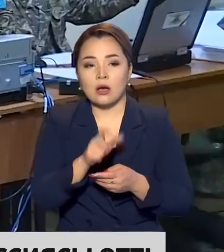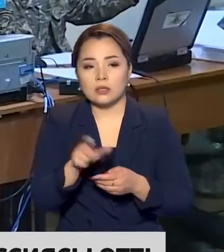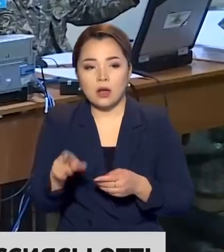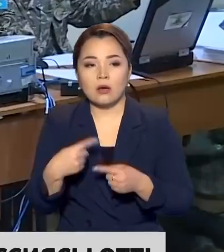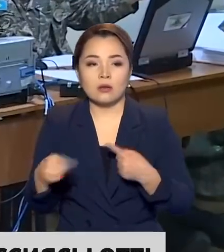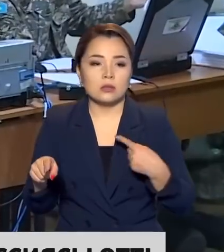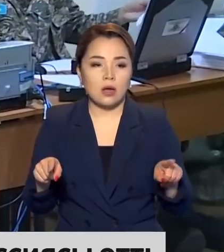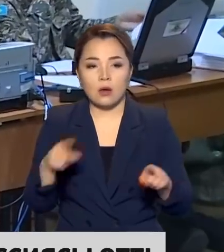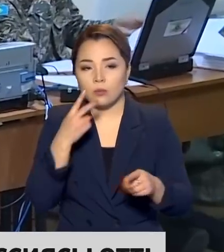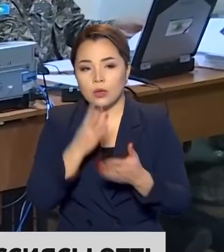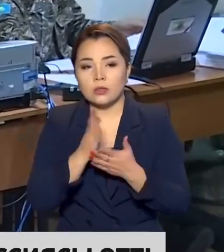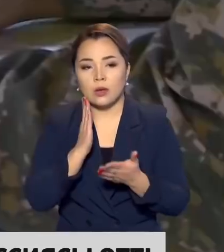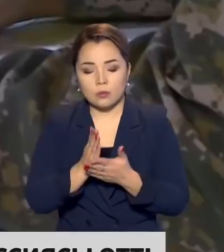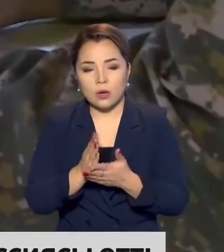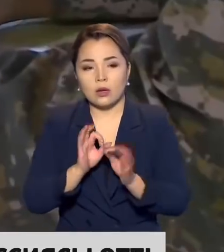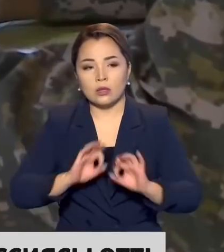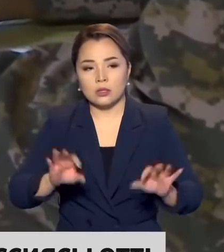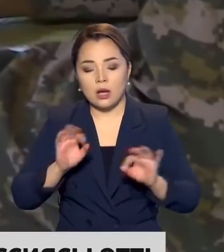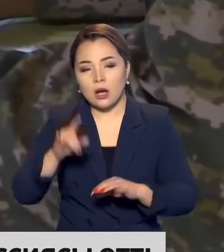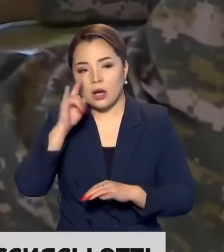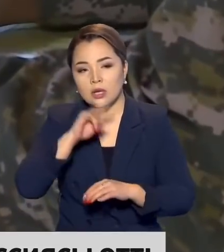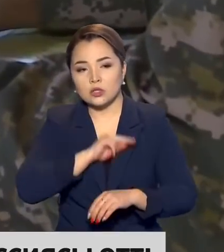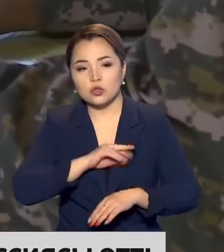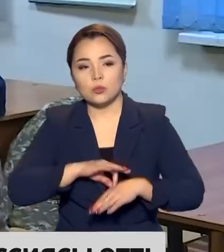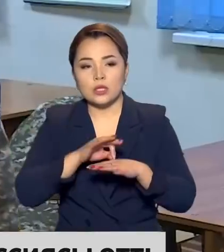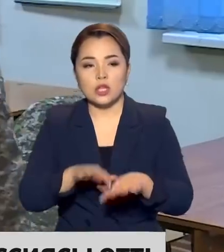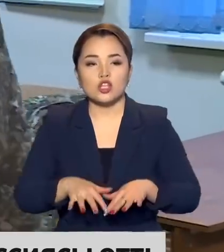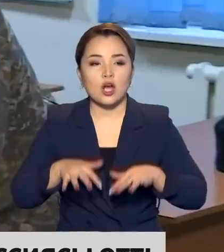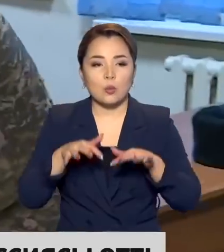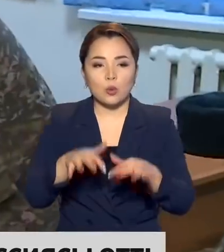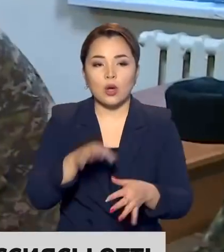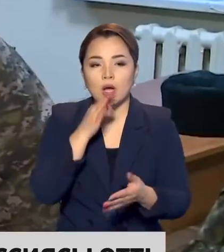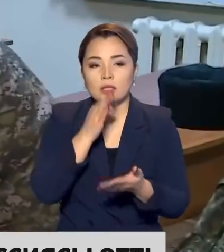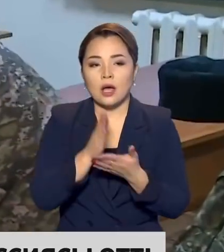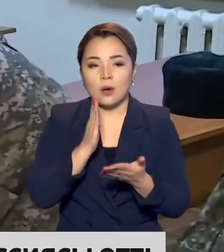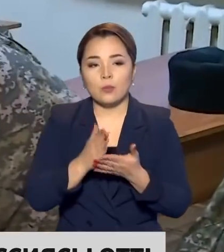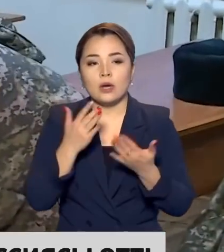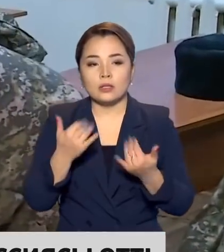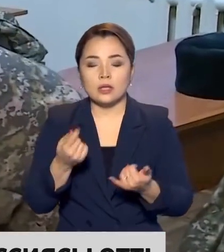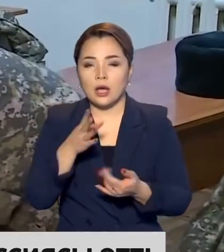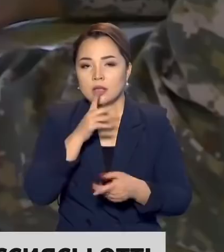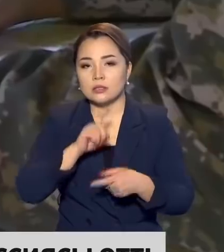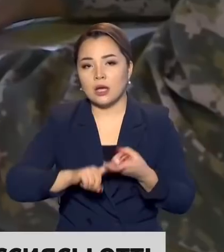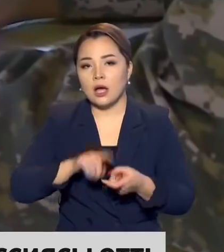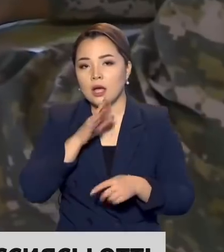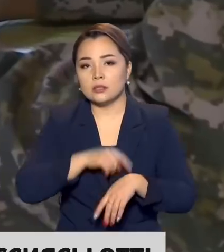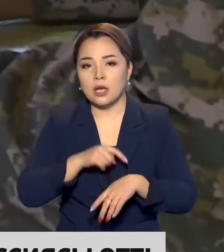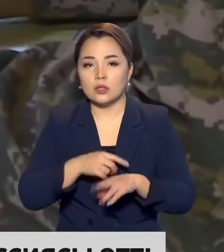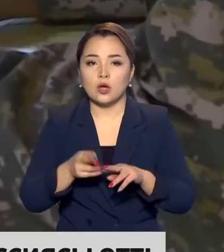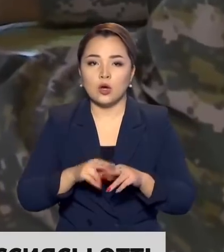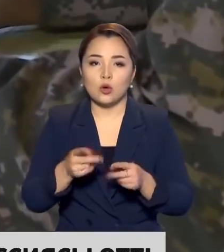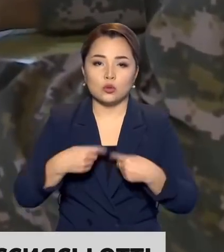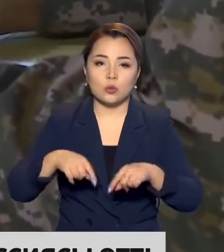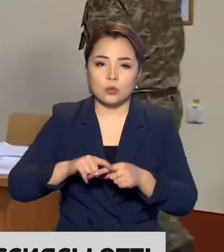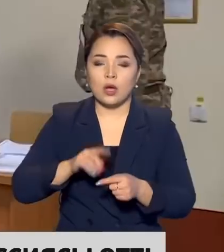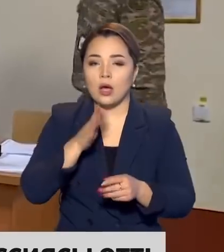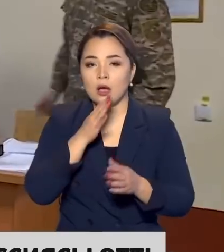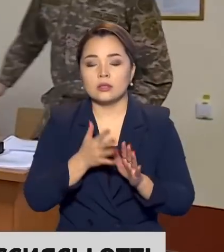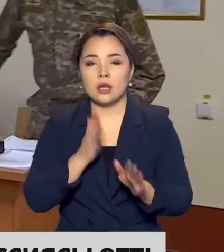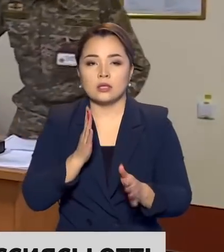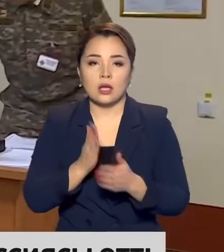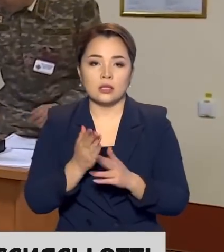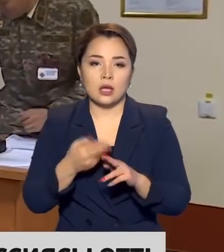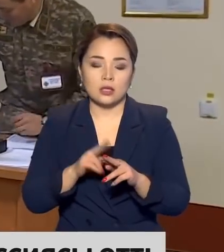айырмашылығы бар екенін, бұл жағдайда Қазақстанға жасалған шабуыл деп атады. Айта кетейік, бірер сағат бұрын ұжымдық қауіпсіздік кеңесінің кезектен тыс